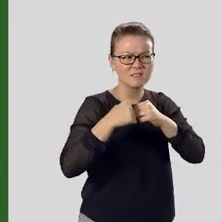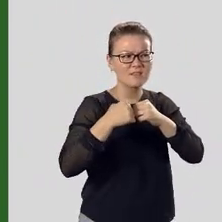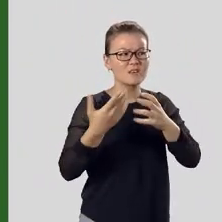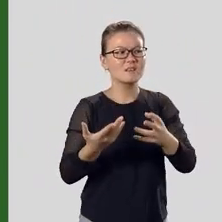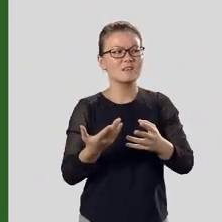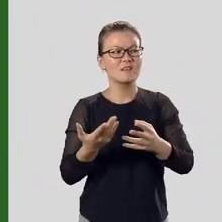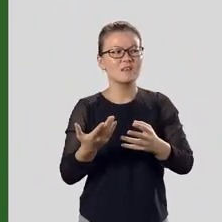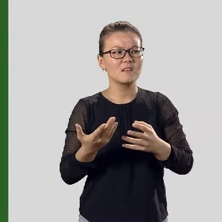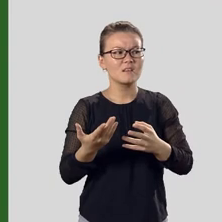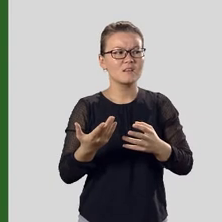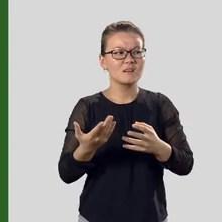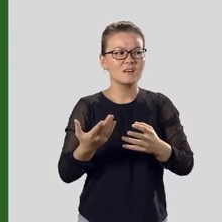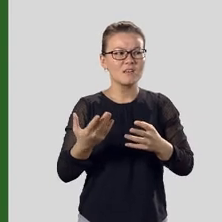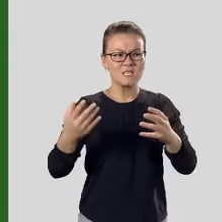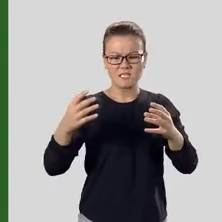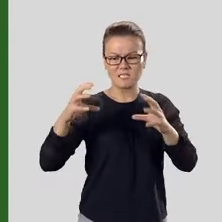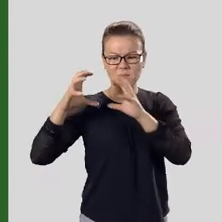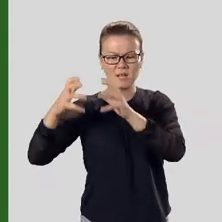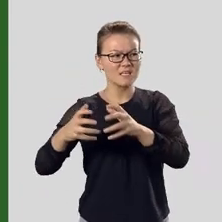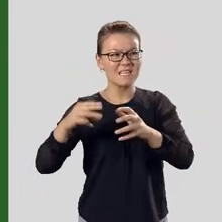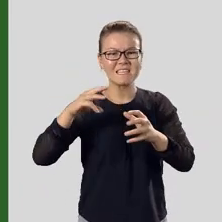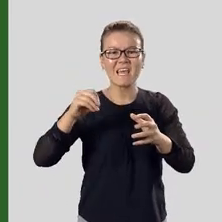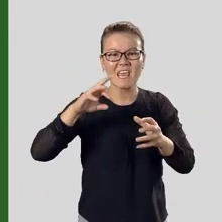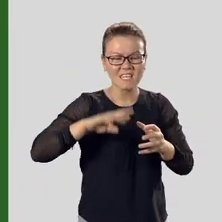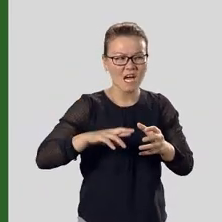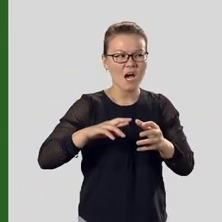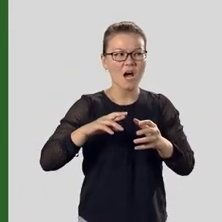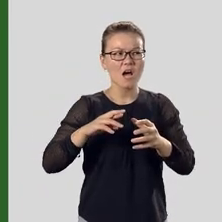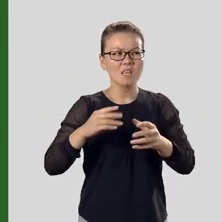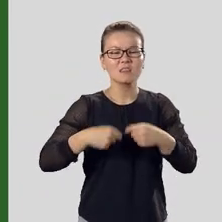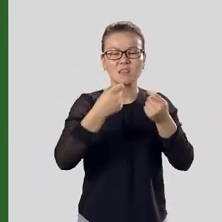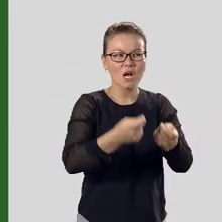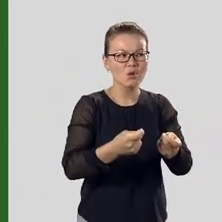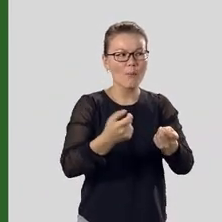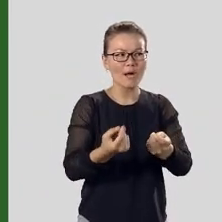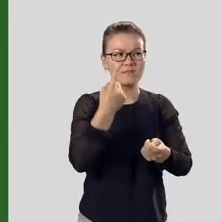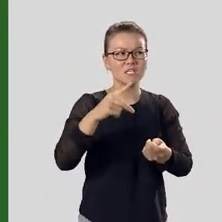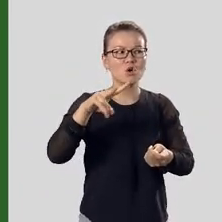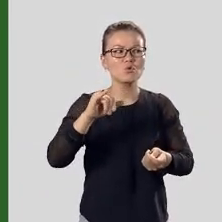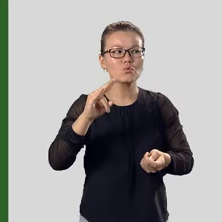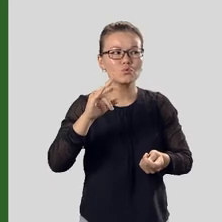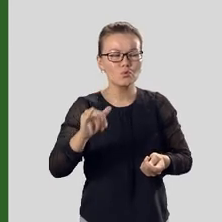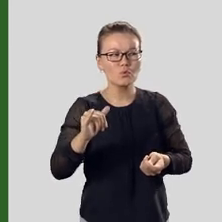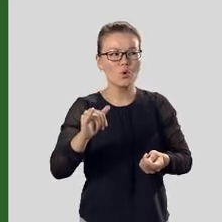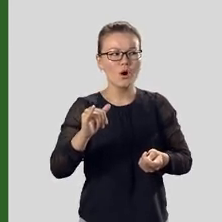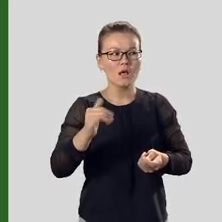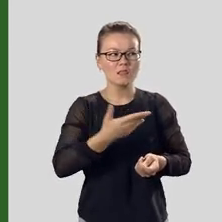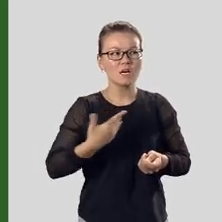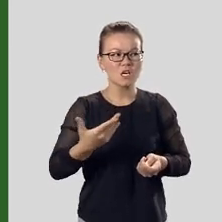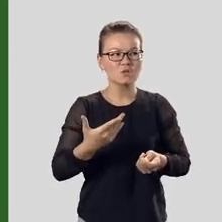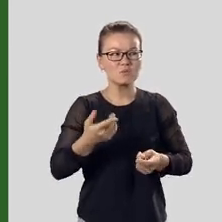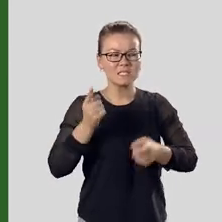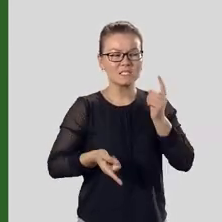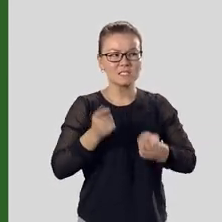Земли. Столкновение с планетой Тея привело к формированию Луны, нашего естественного